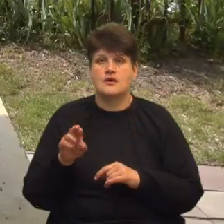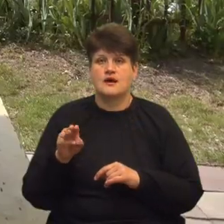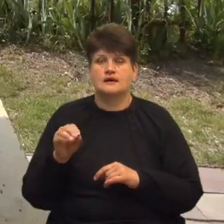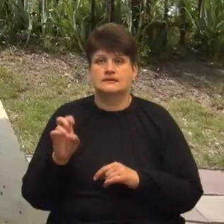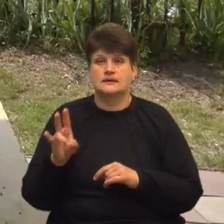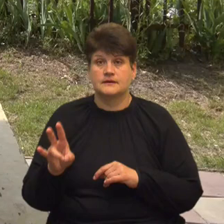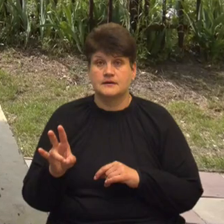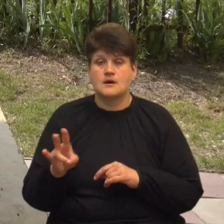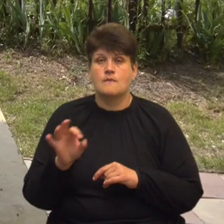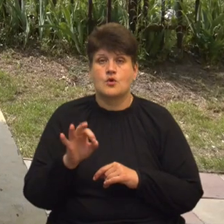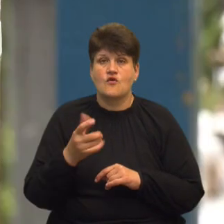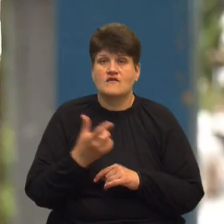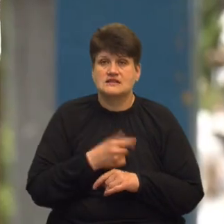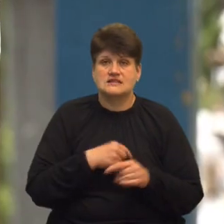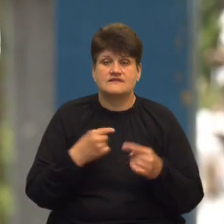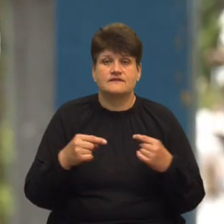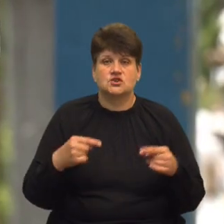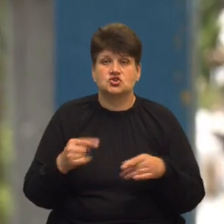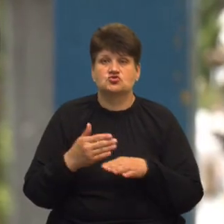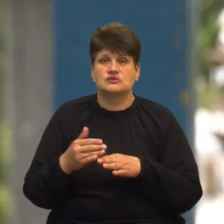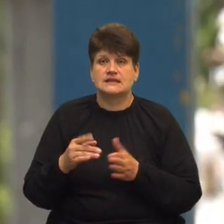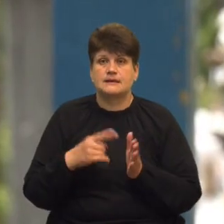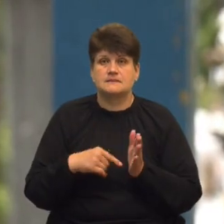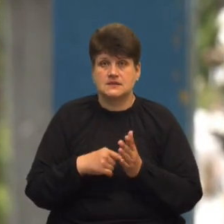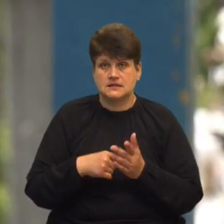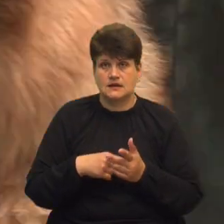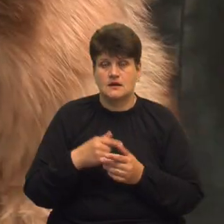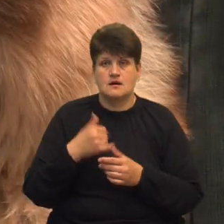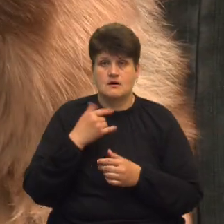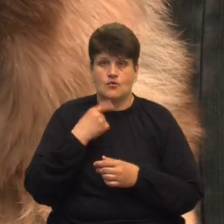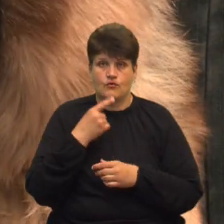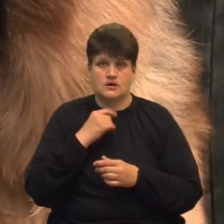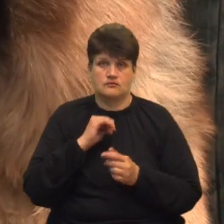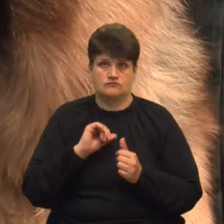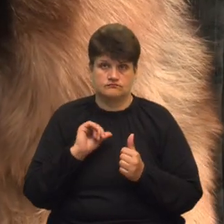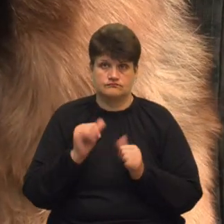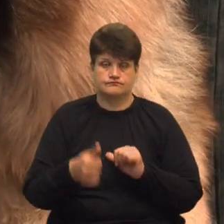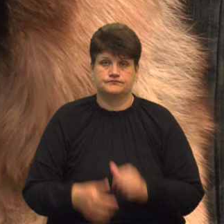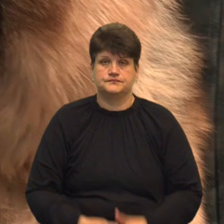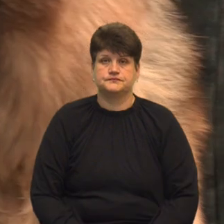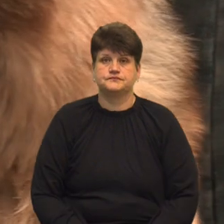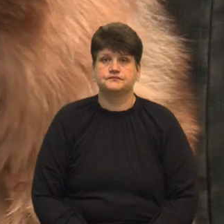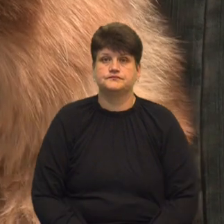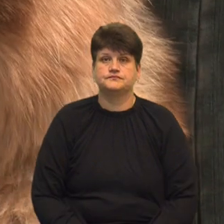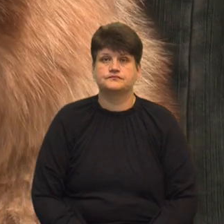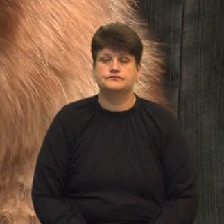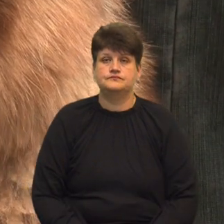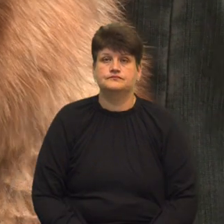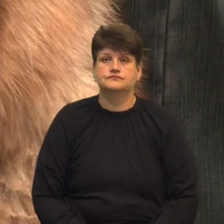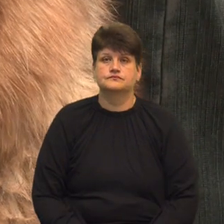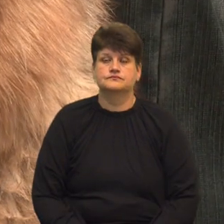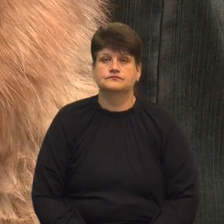словами, про вакцинацію в різних частинах міста повідомляють завчасно. Тарас Бурак, Андрій Прокопів, Суспільне